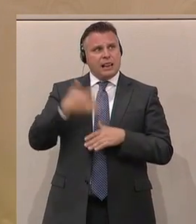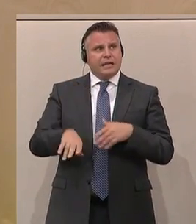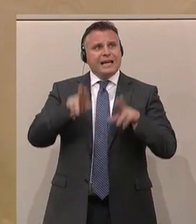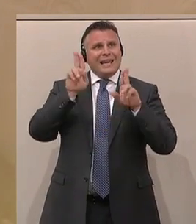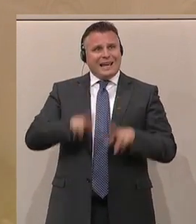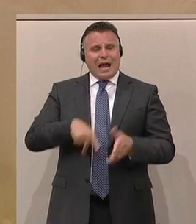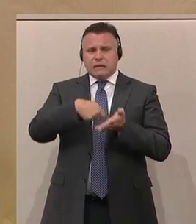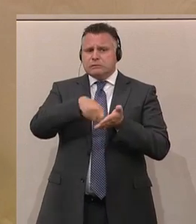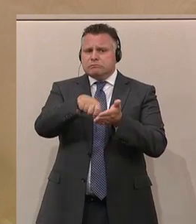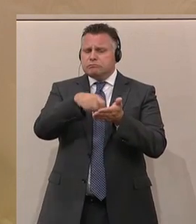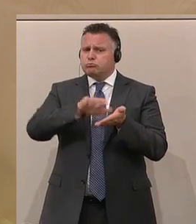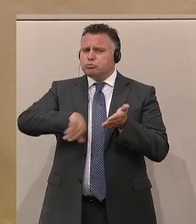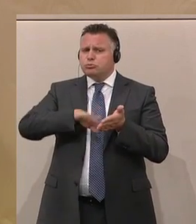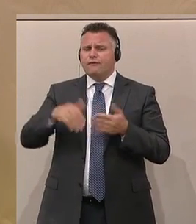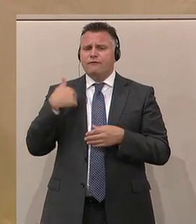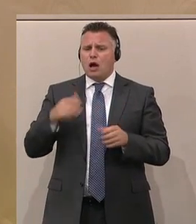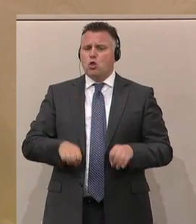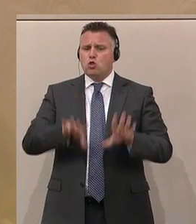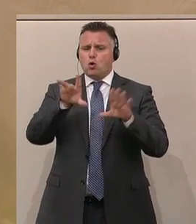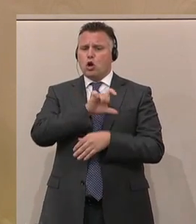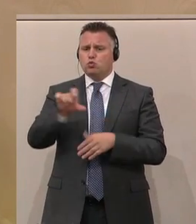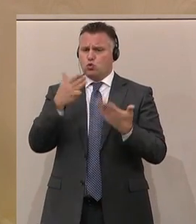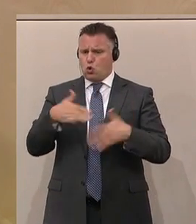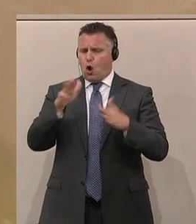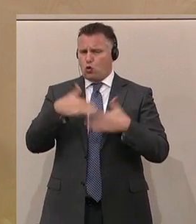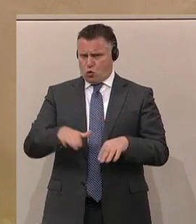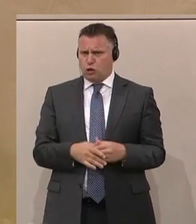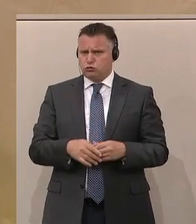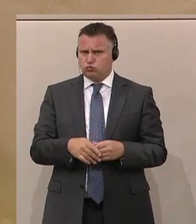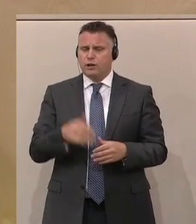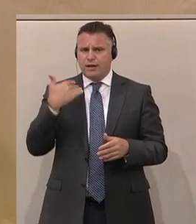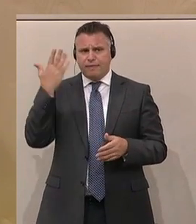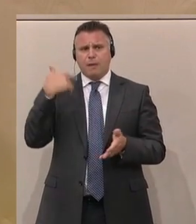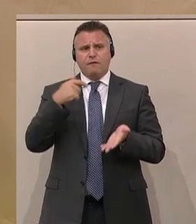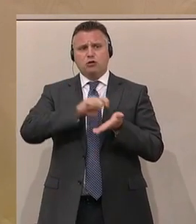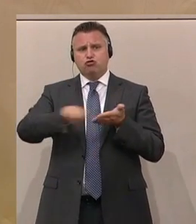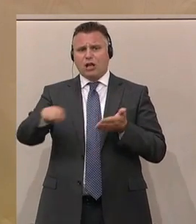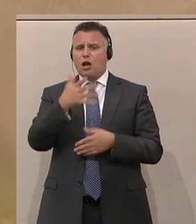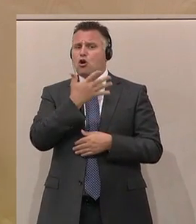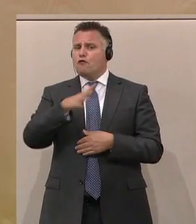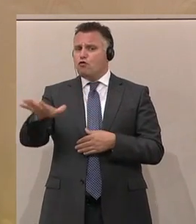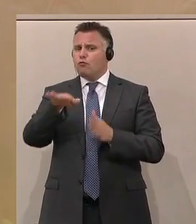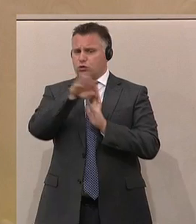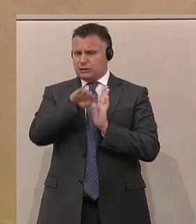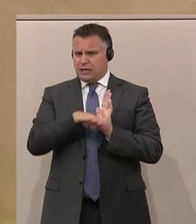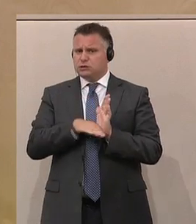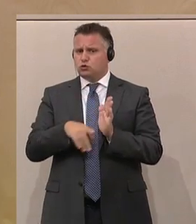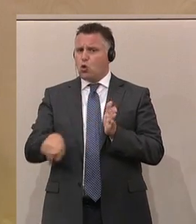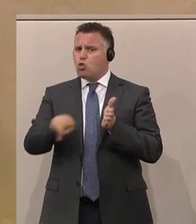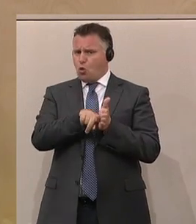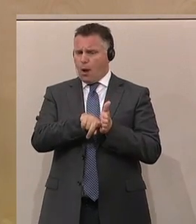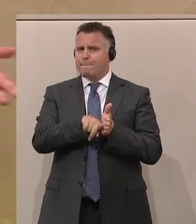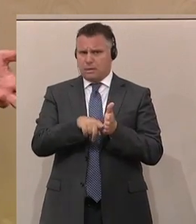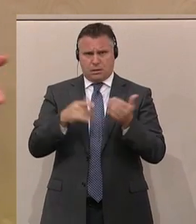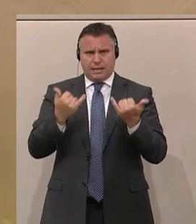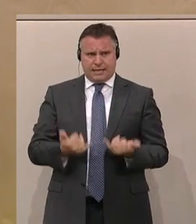Jahr 1999 hat im Vergleich zu einer Streichung von 500 Gesetzen und Normen geführt. Und